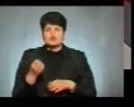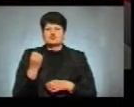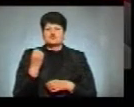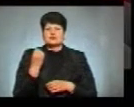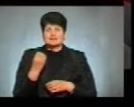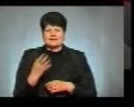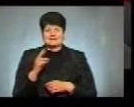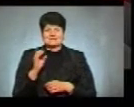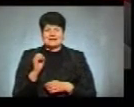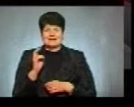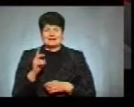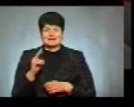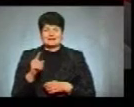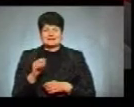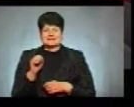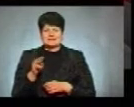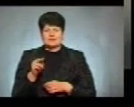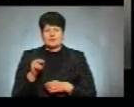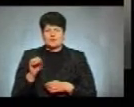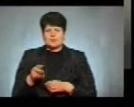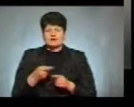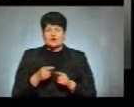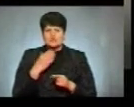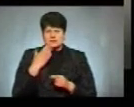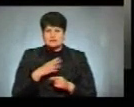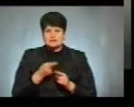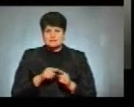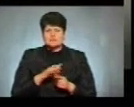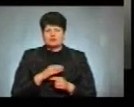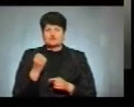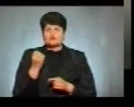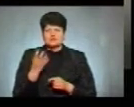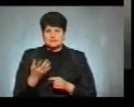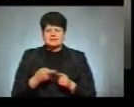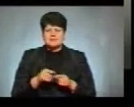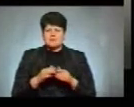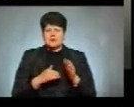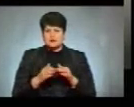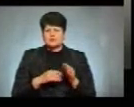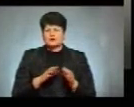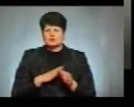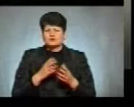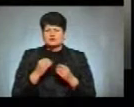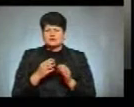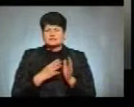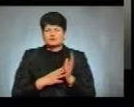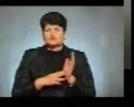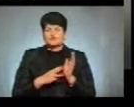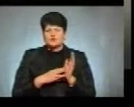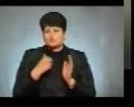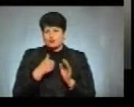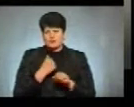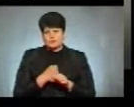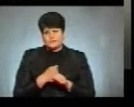14 екзит-полів. От останній – це був 14-й. І ця практика була ще з 98-го року запроваджена.